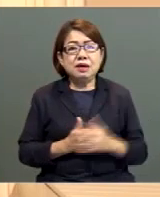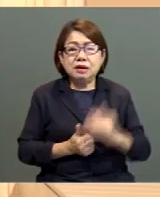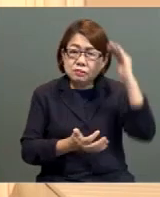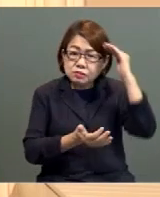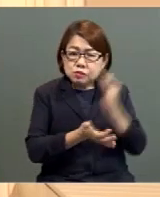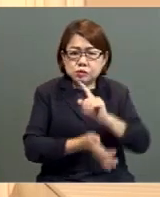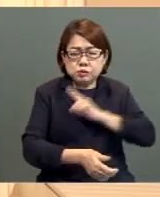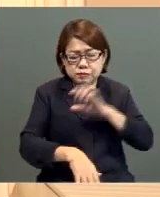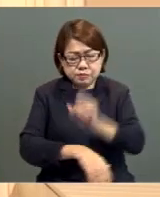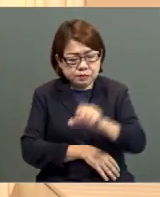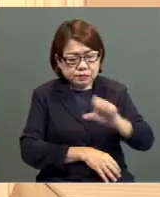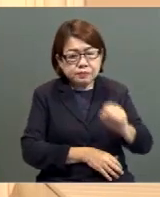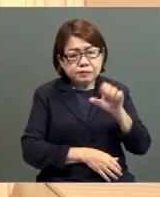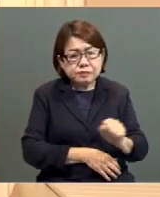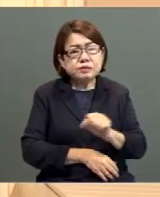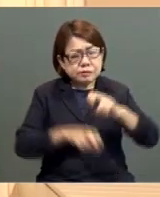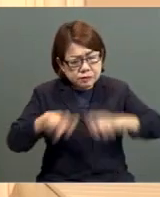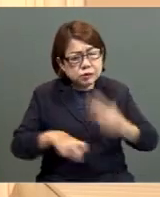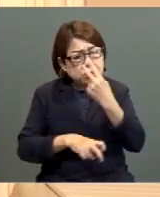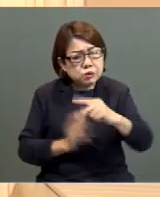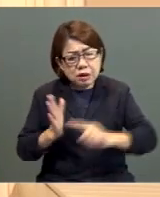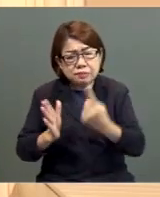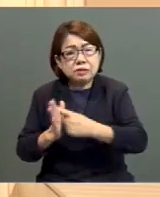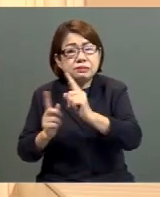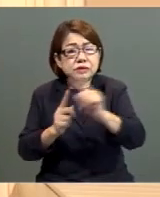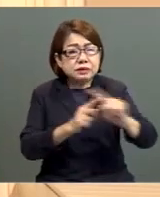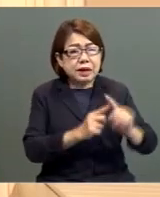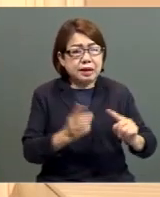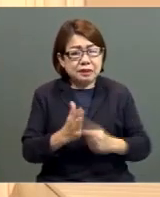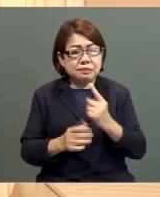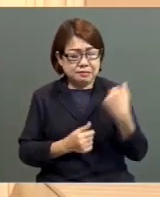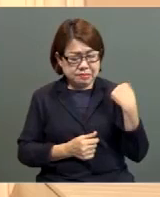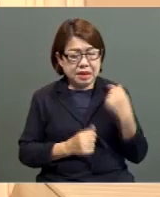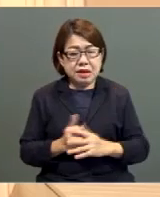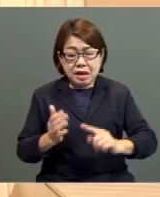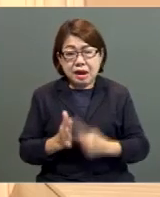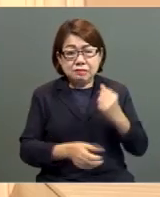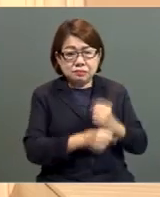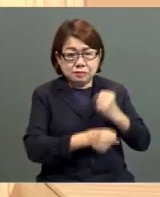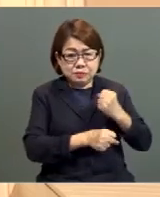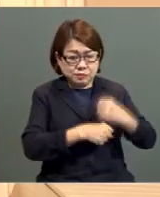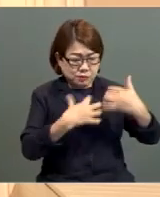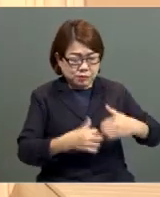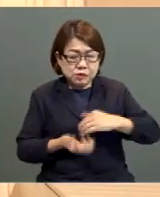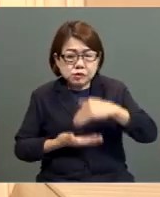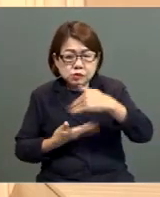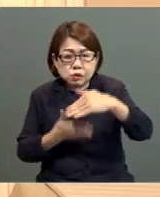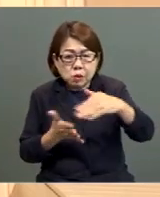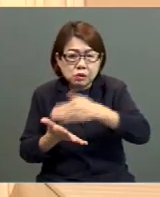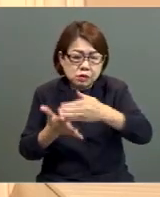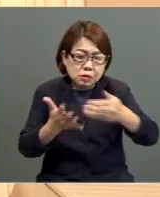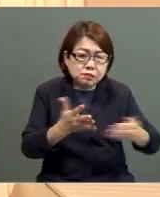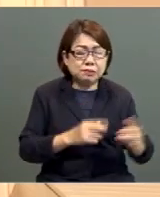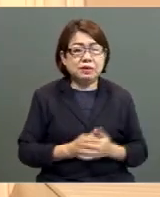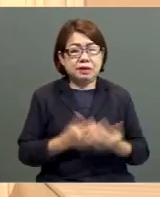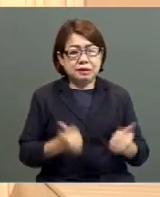ได้ทำการสอบสวนหาต้นตอของปัญหาตลอดสายการผลิตตั้งแต่ต้นทางกลางทางปลายทาง